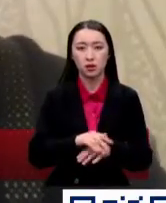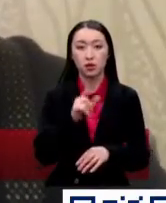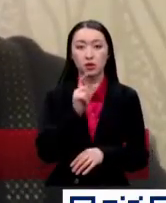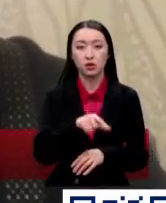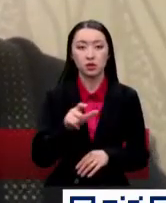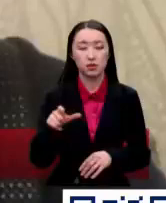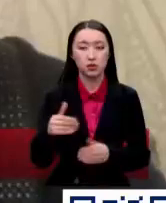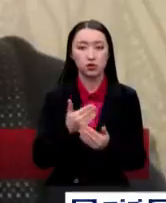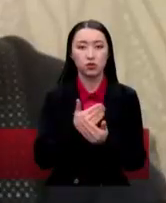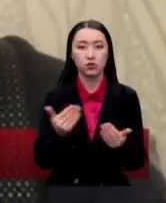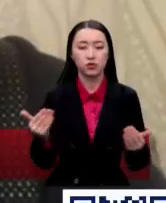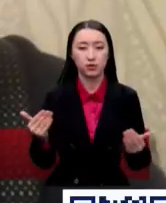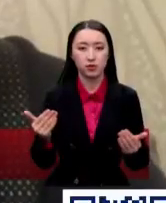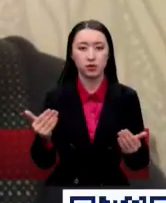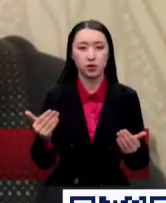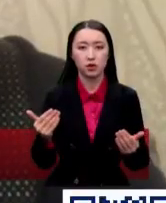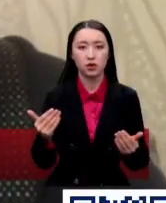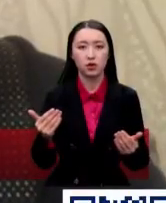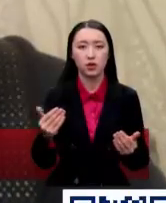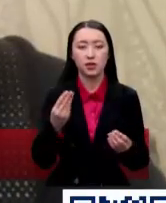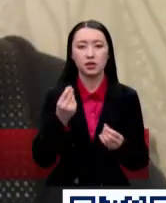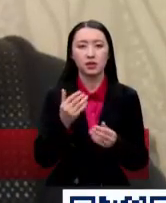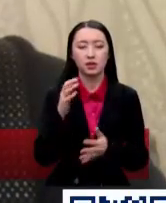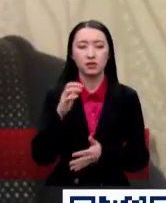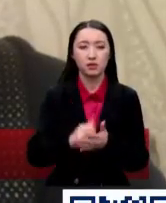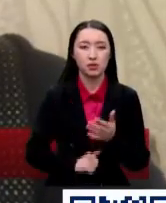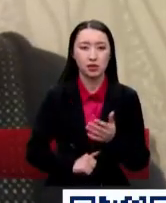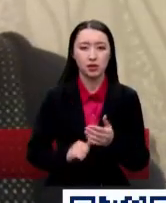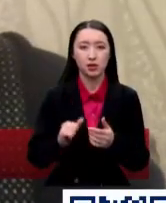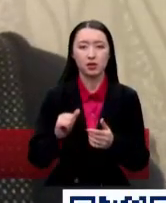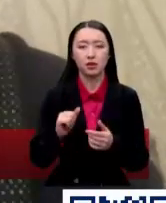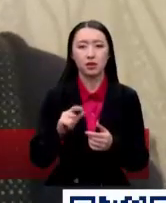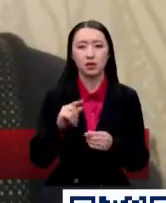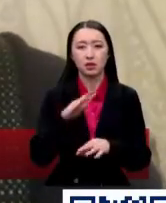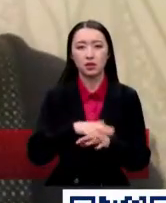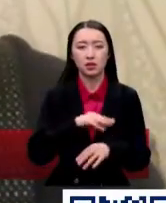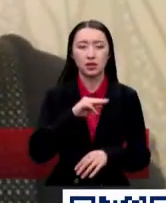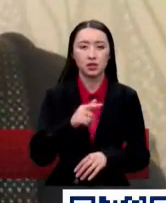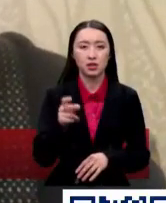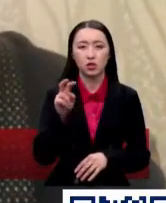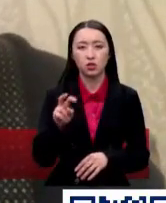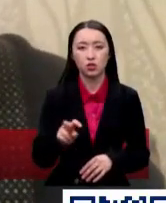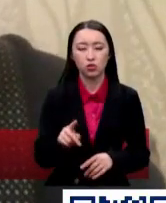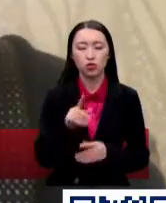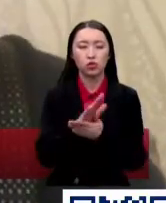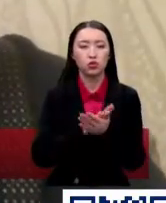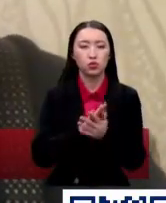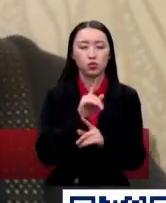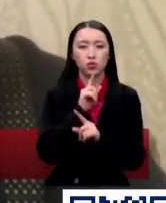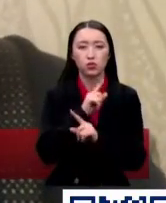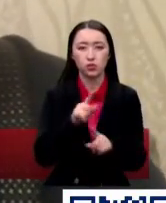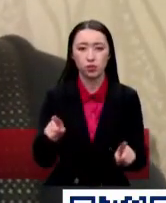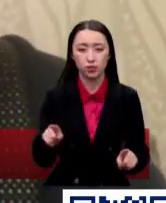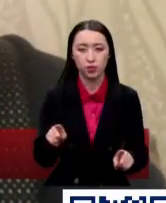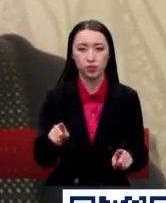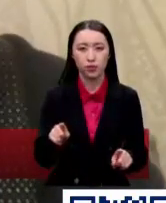очередь физических лиц, с изъятием денег со своих вкладов, хоть в тенге, хоть в долларах, не будет. И